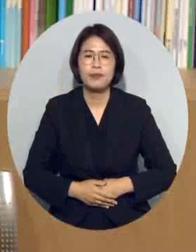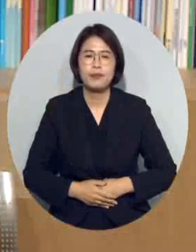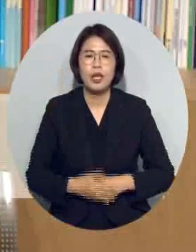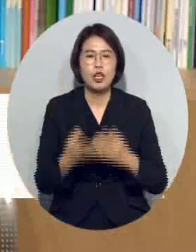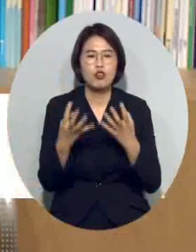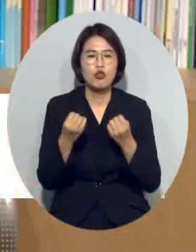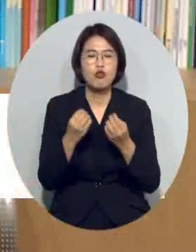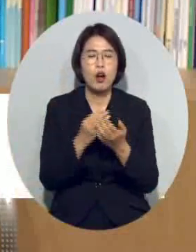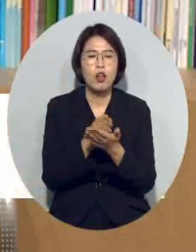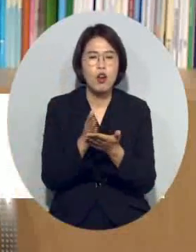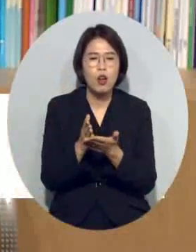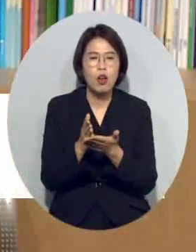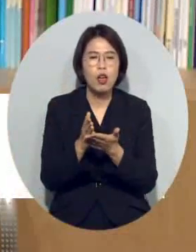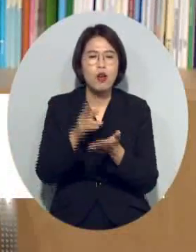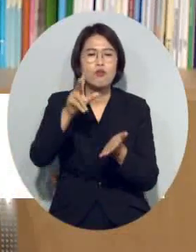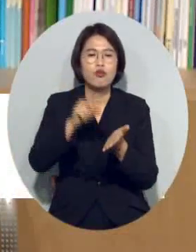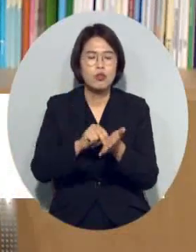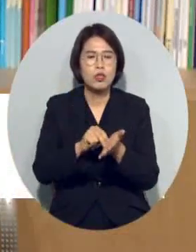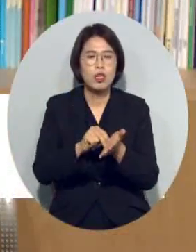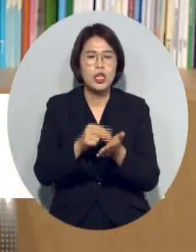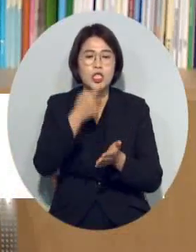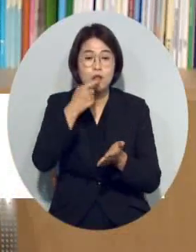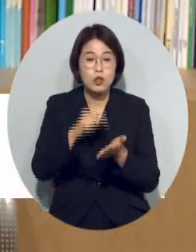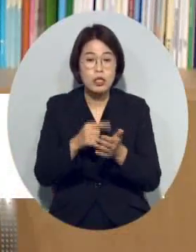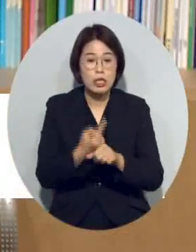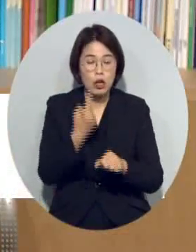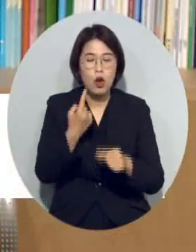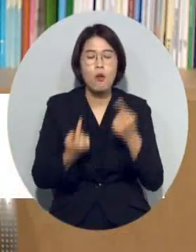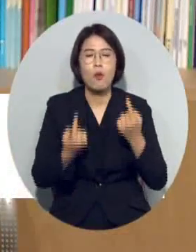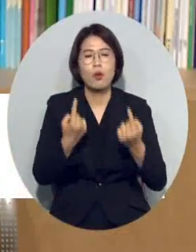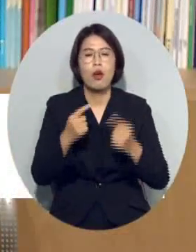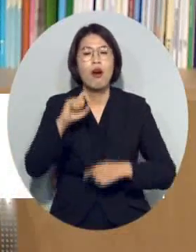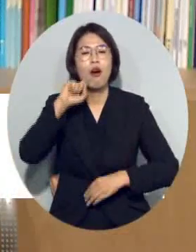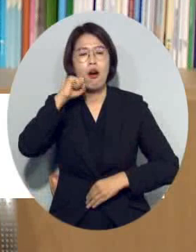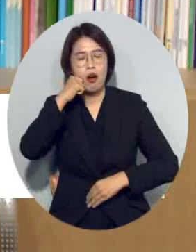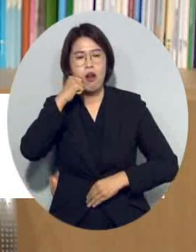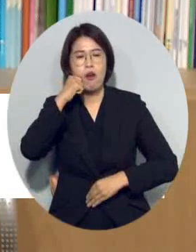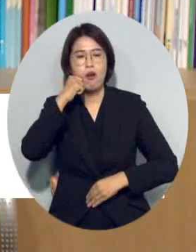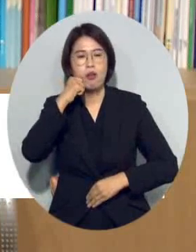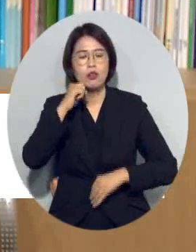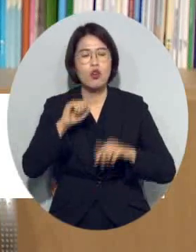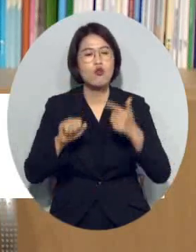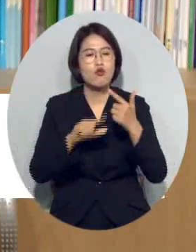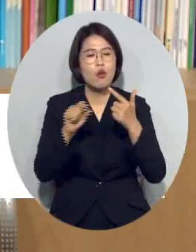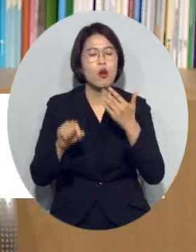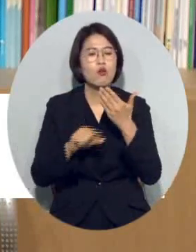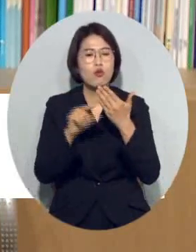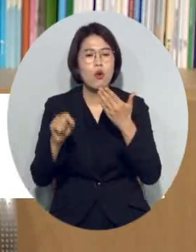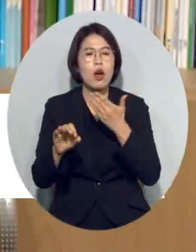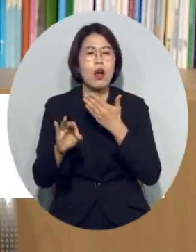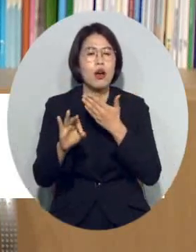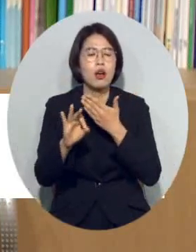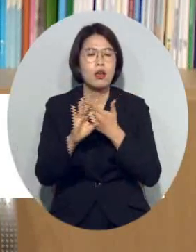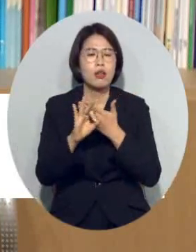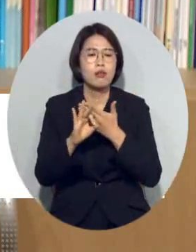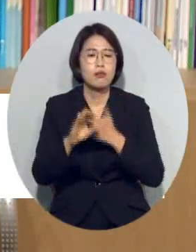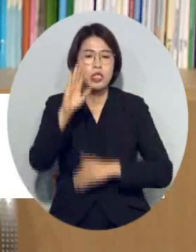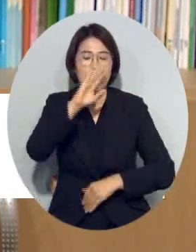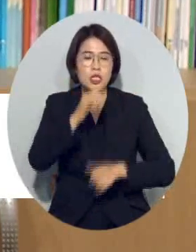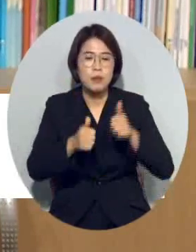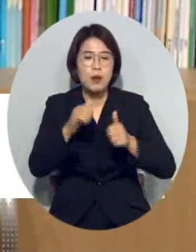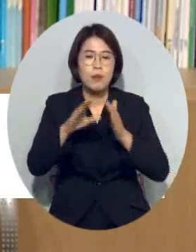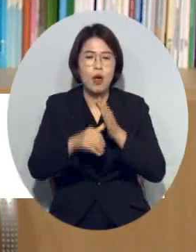수학 영역의 난이도는 쉬웠던 지난해 수능보다 어렵게 출제되었고, 최근 6월, 9월 모의평가 때와